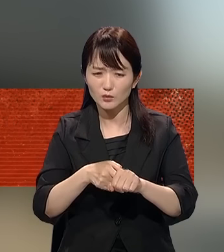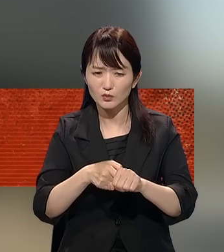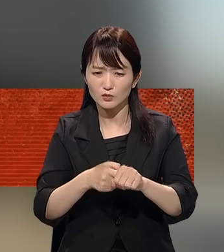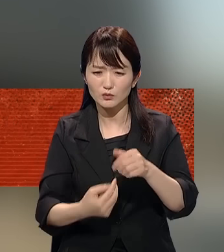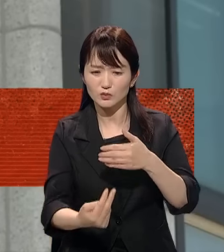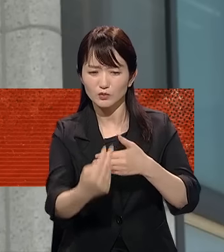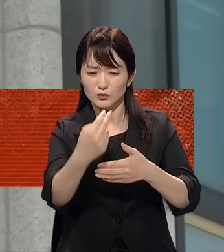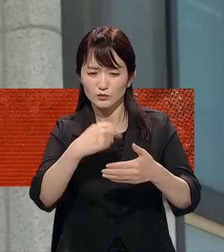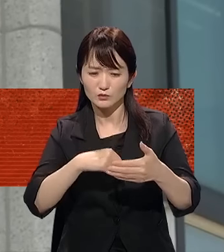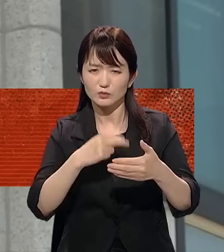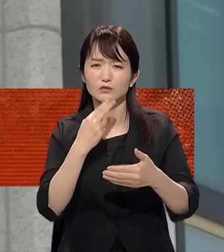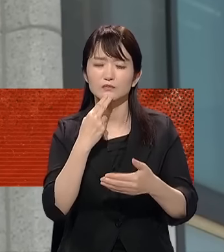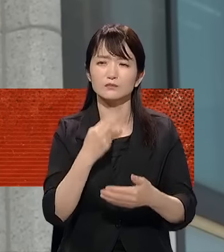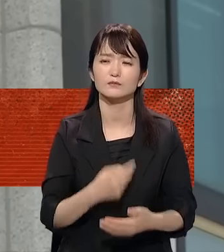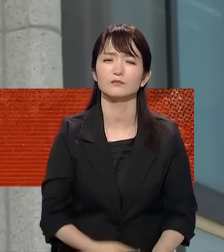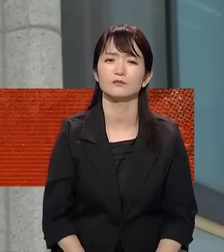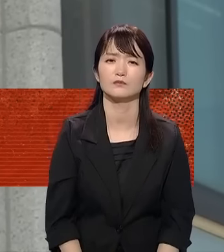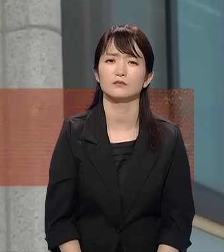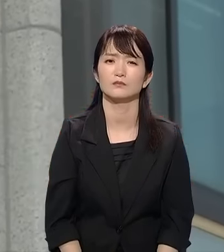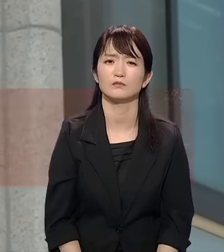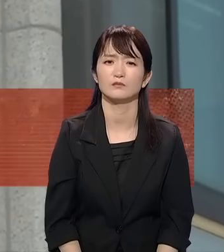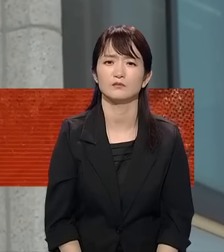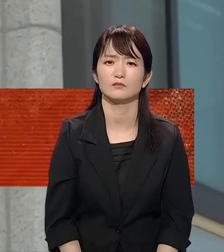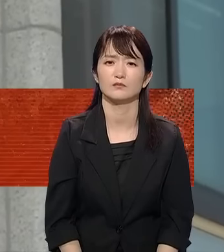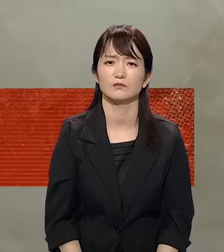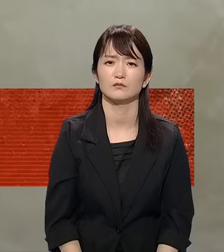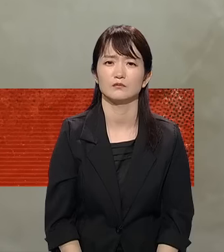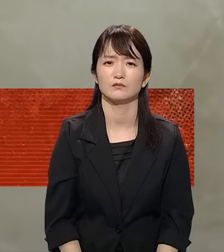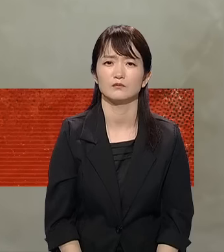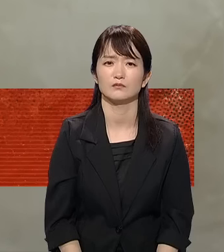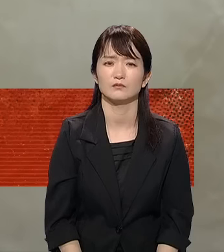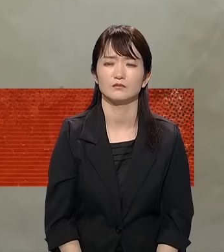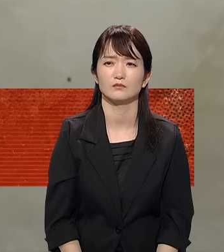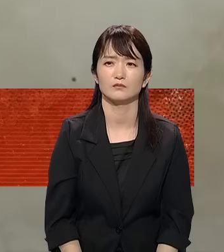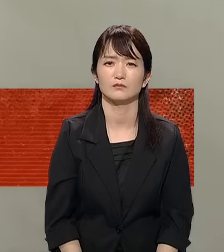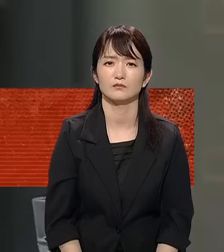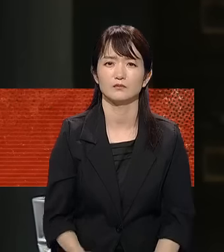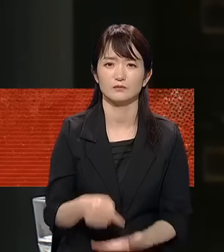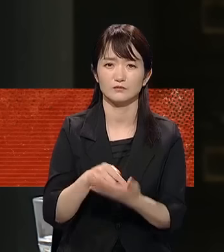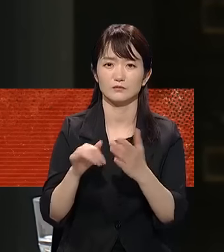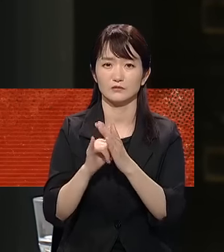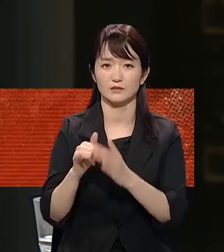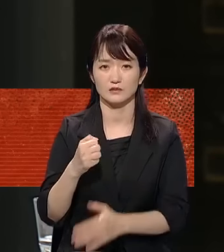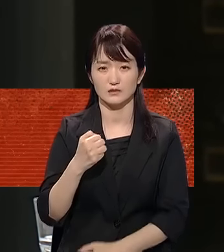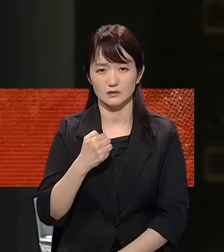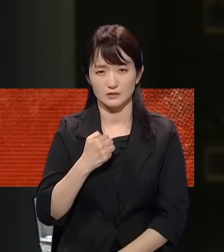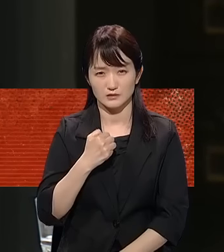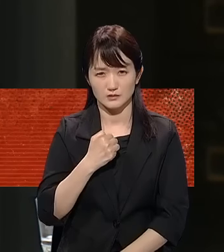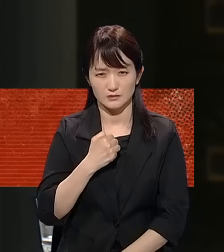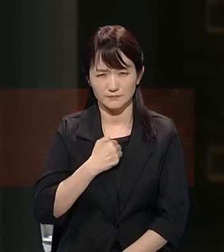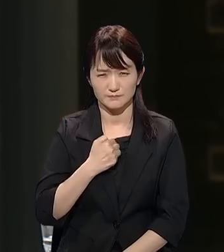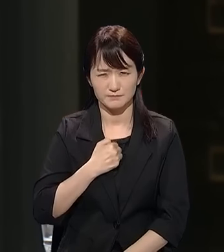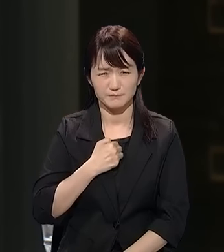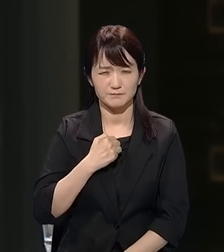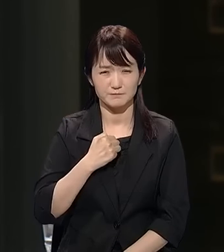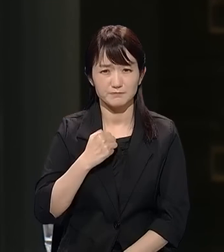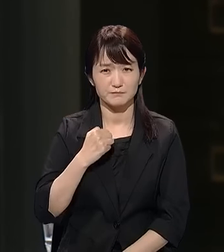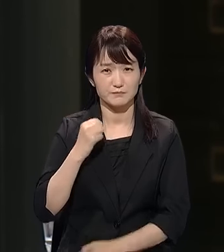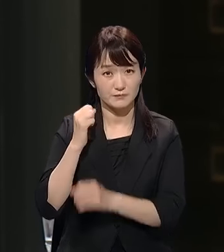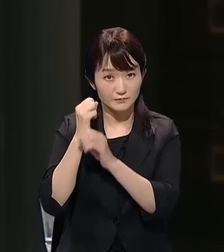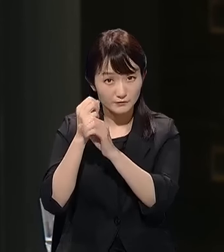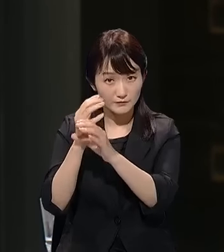없다라고 그렇게 얘기를 했다고 합니다 아 어 자 그래서 저 유족들의 비통함 속에 장례식이 진행됐는데